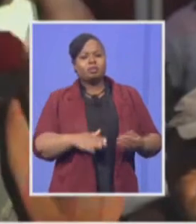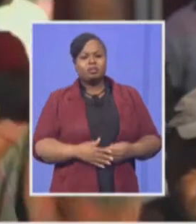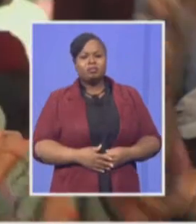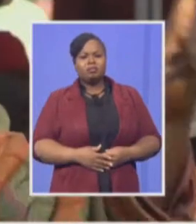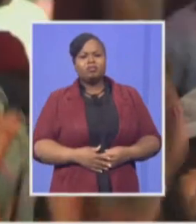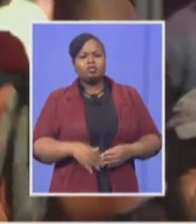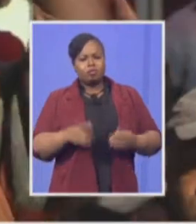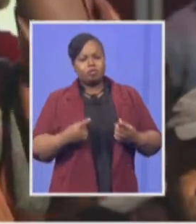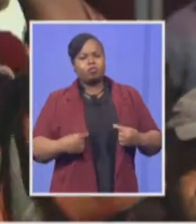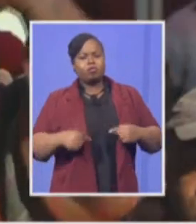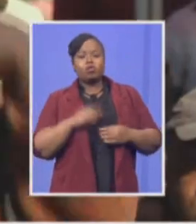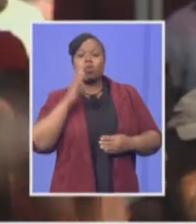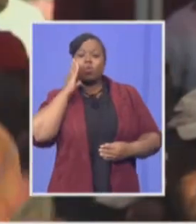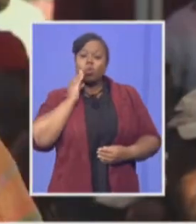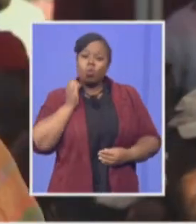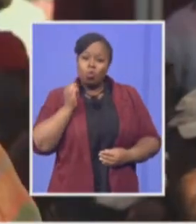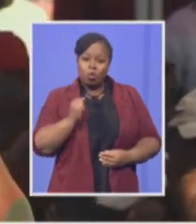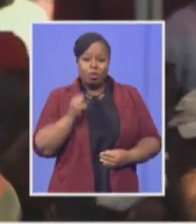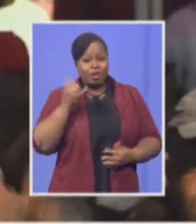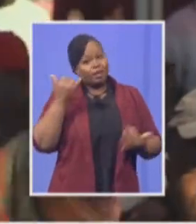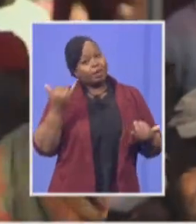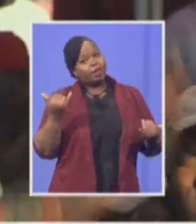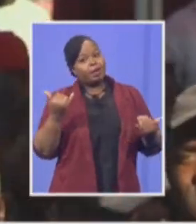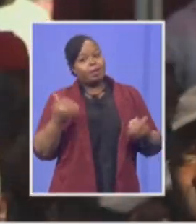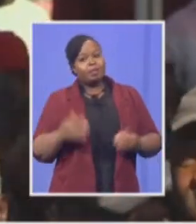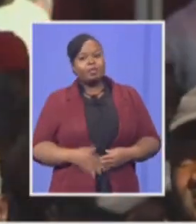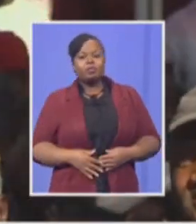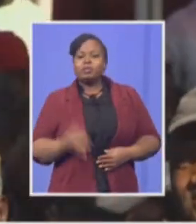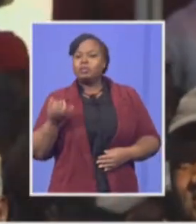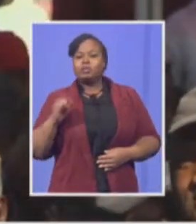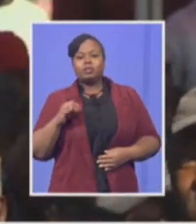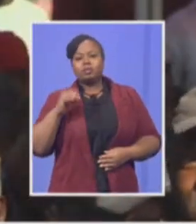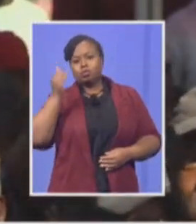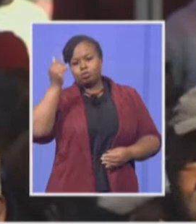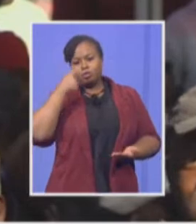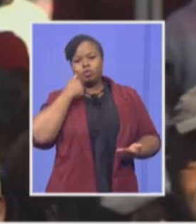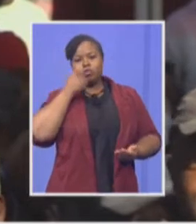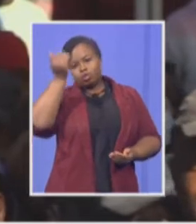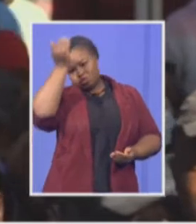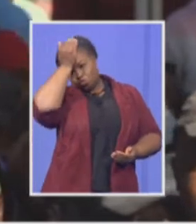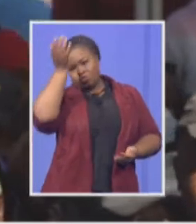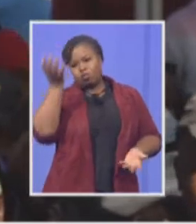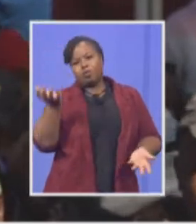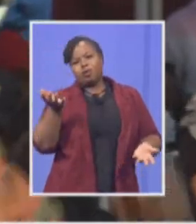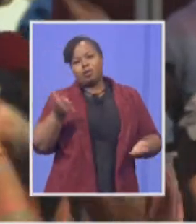Size siyaguga manje inwele zibe mhlophe. Sisathenjiswa uZulu.